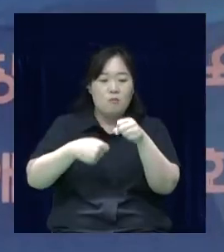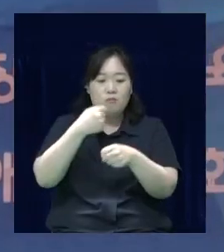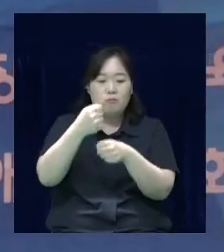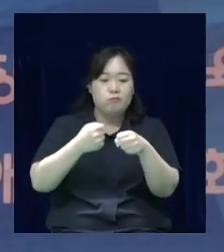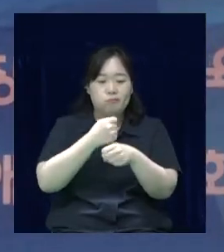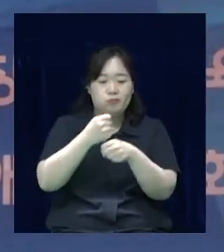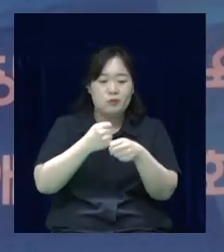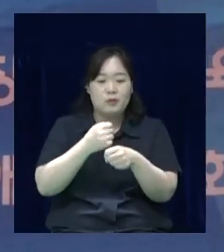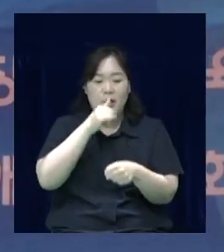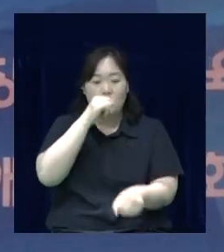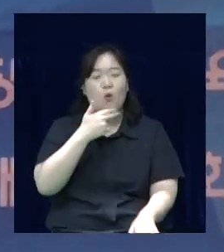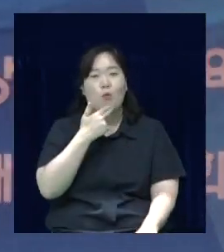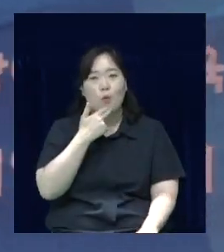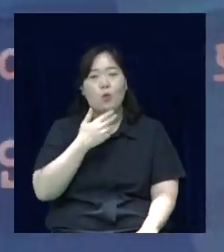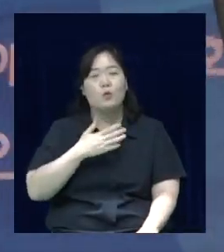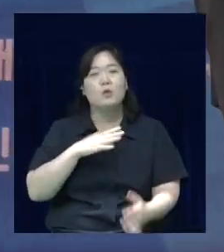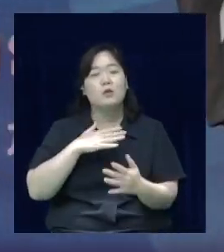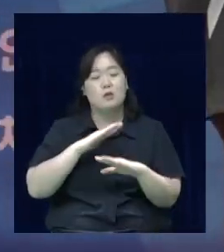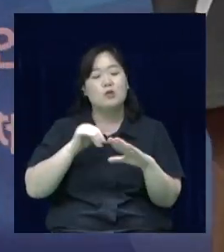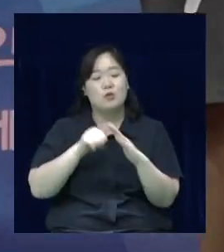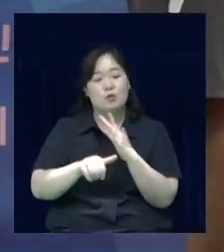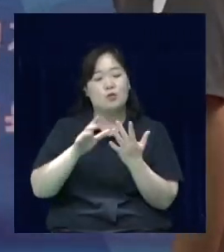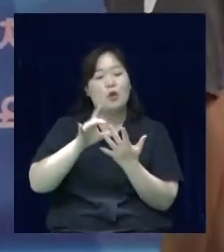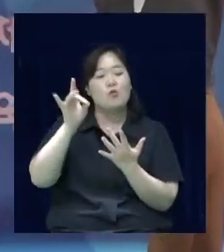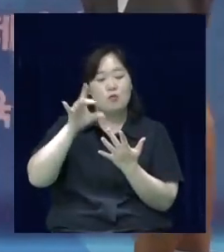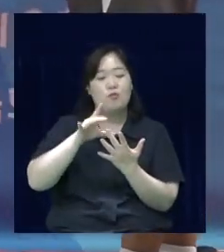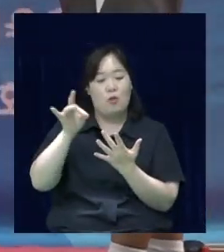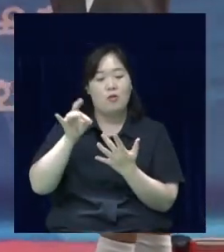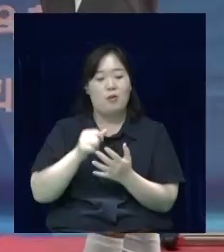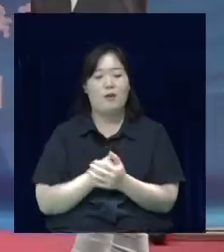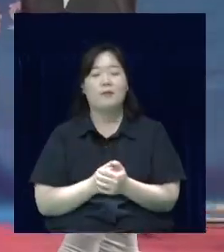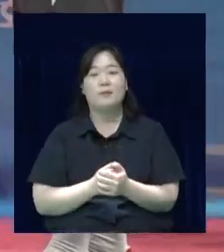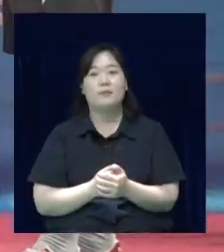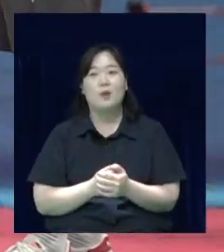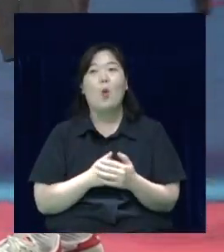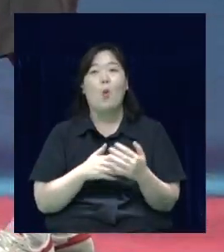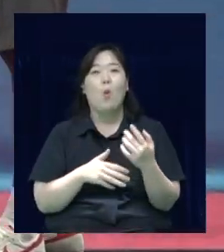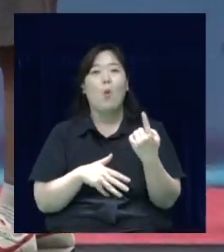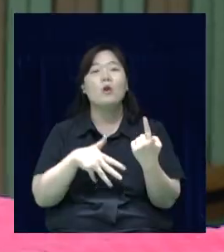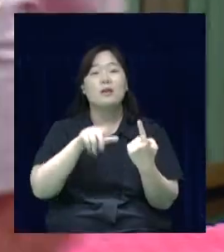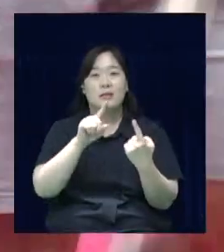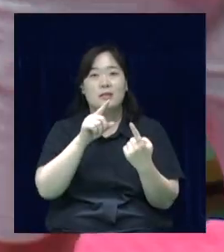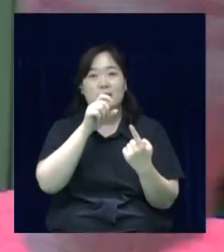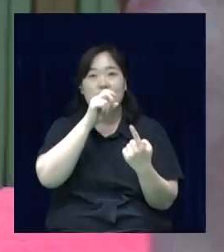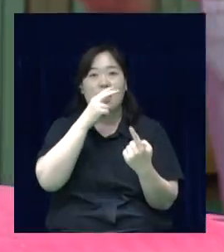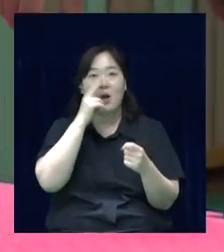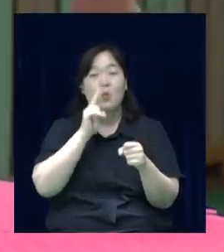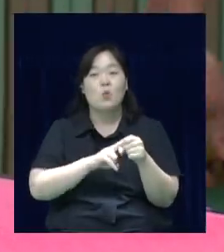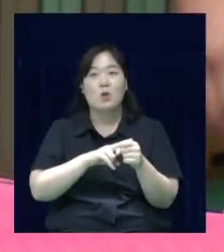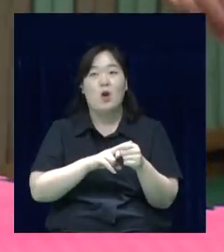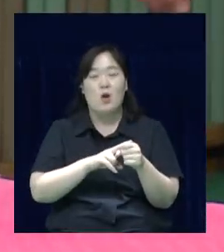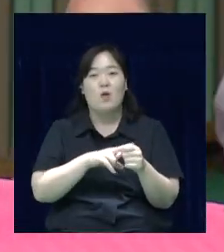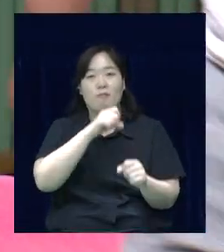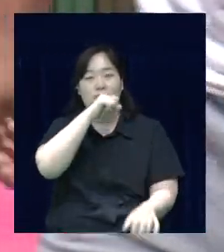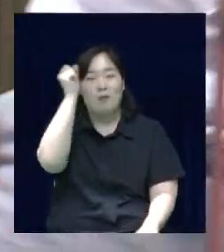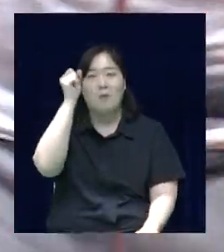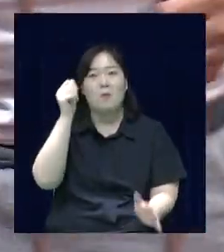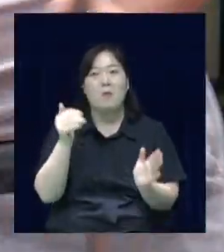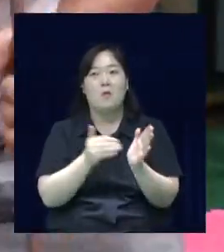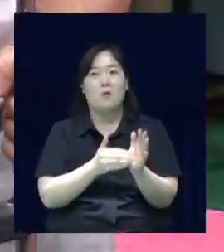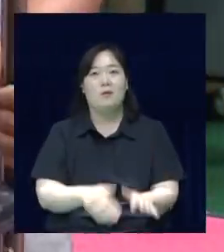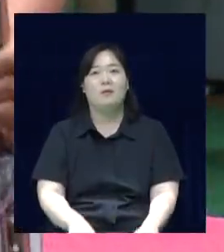자, 박정훈 선수 1차 시도 이어졌고요. 판정. 자, 세 명의 심판이 성공을 선언했습니다.